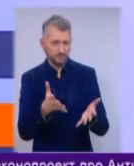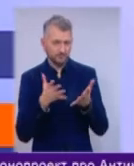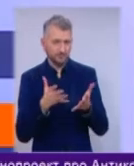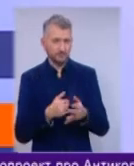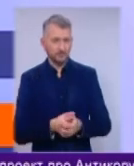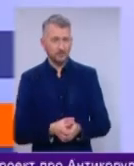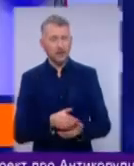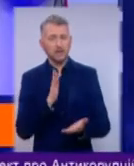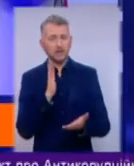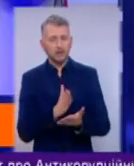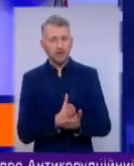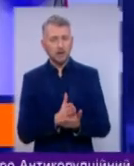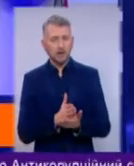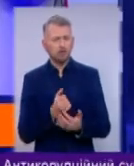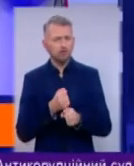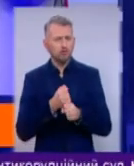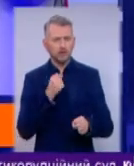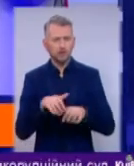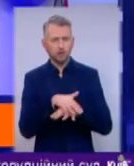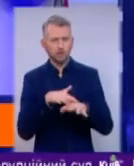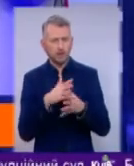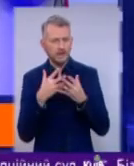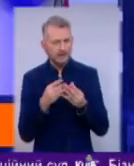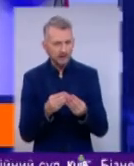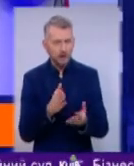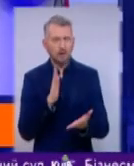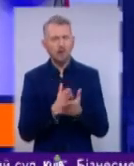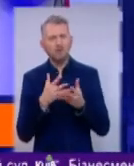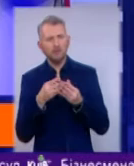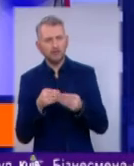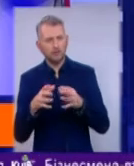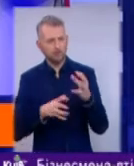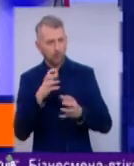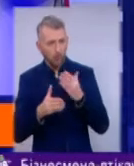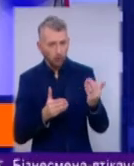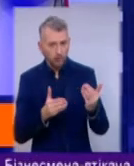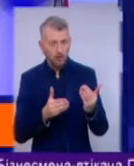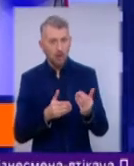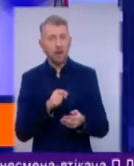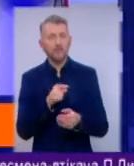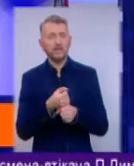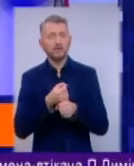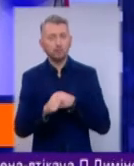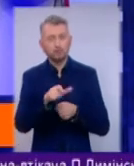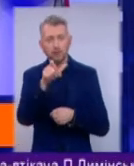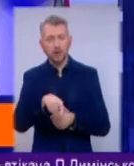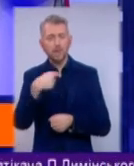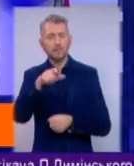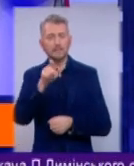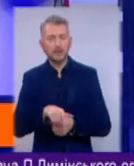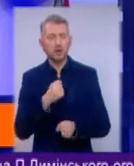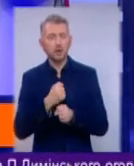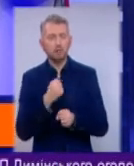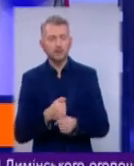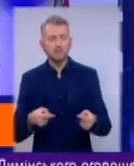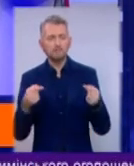Є жорсткий суспільний тиск. Є тиск там міжнародний. Він змушує пана президента робити